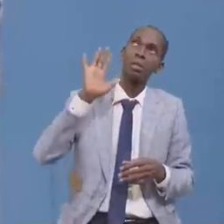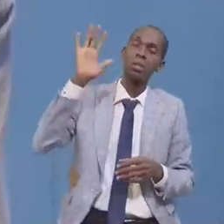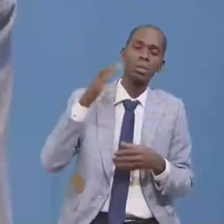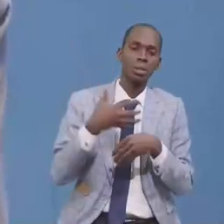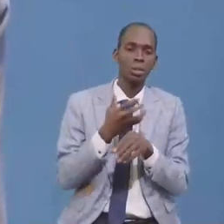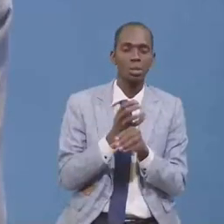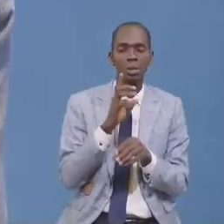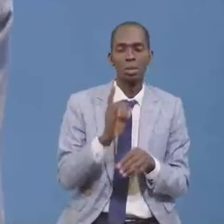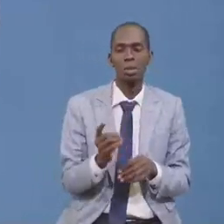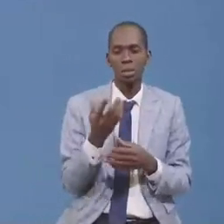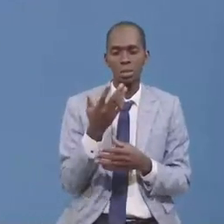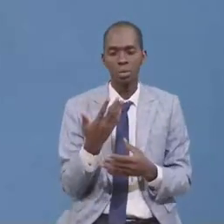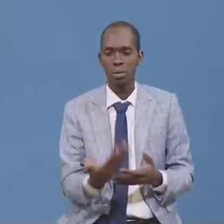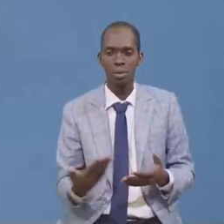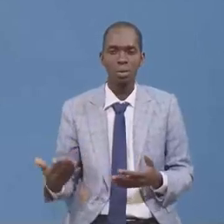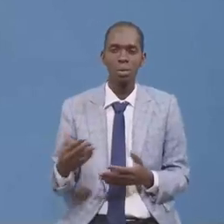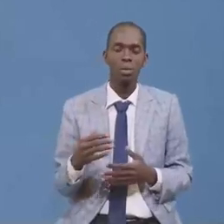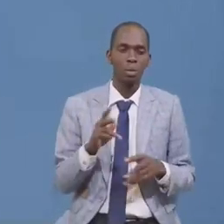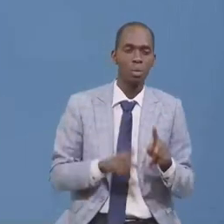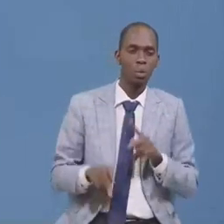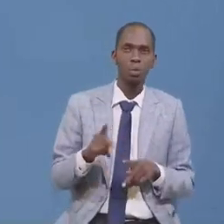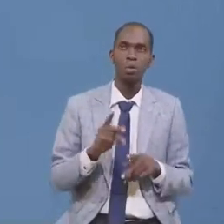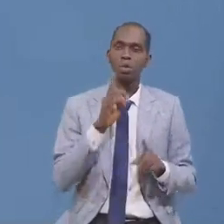Nous parlons maintenant des disciples de Christ.